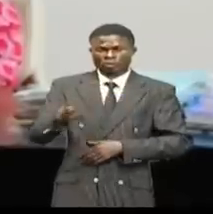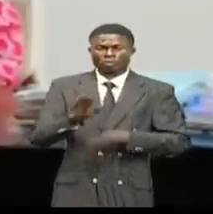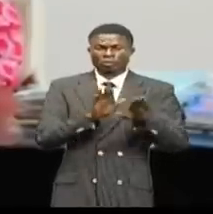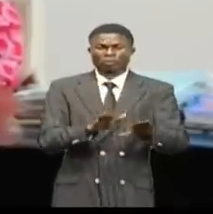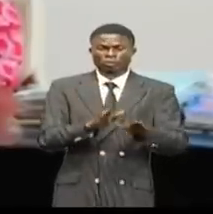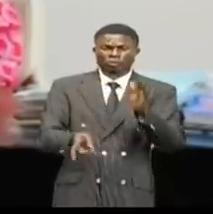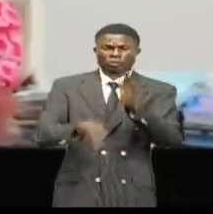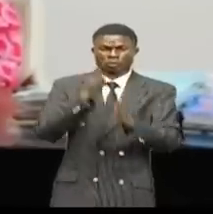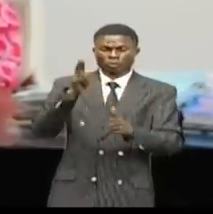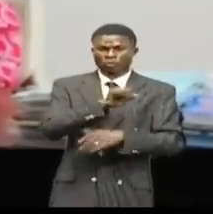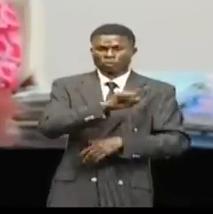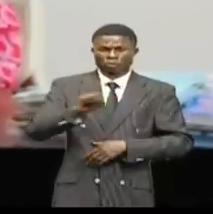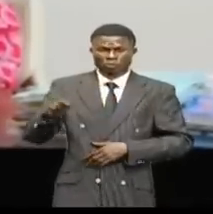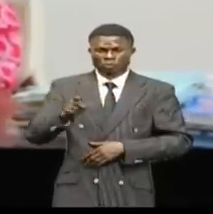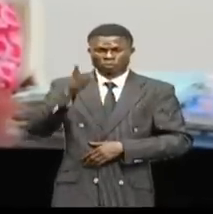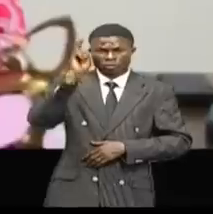de